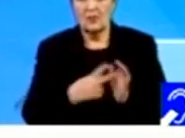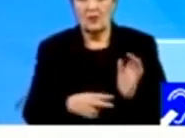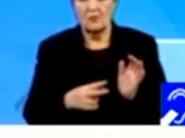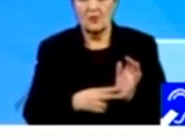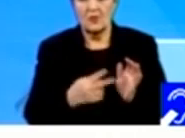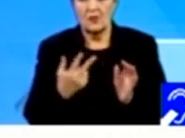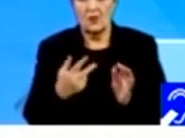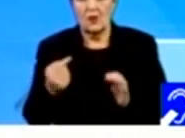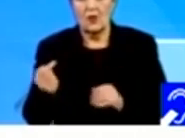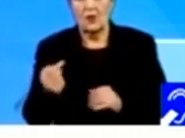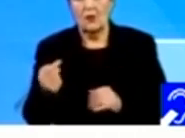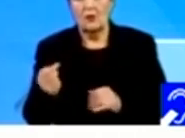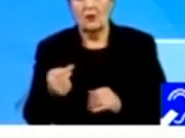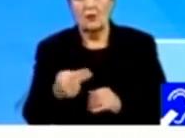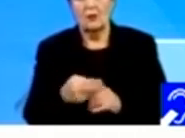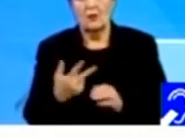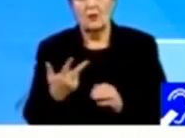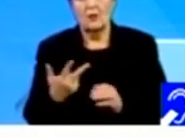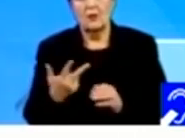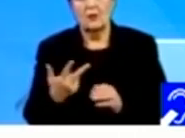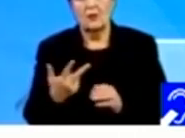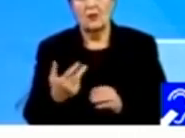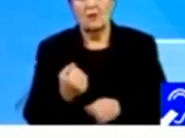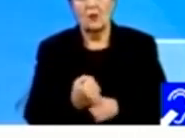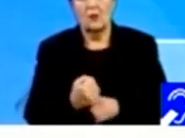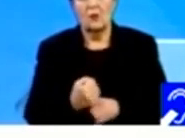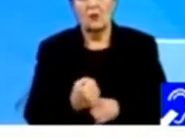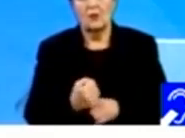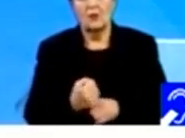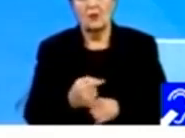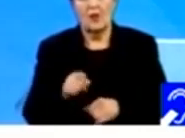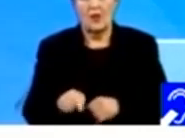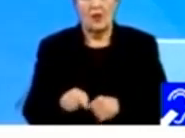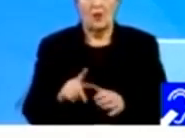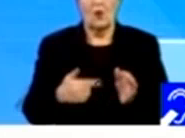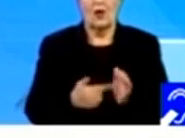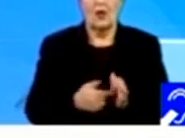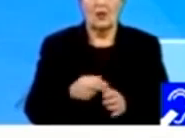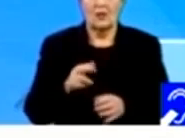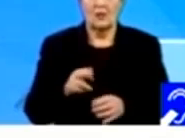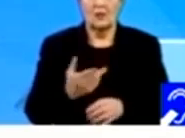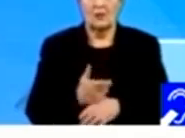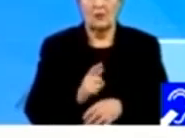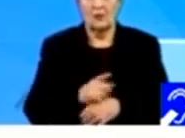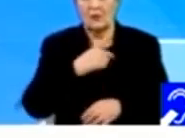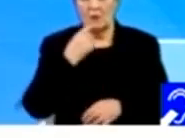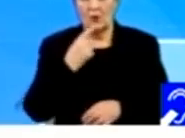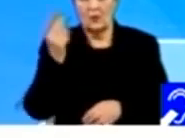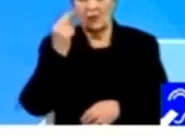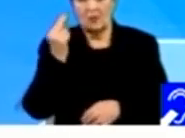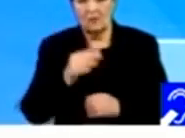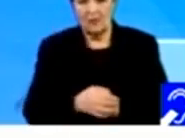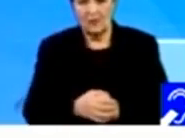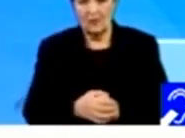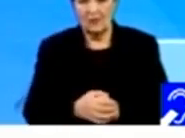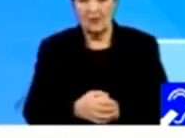în 1903, și a făcut din acest oraș o perlă. Și eu mi-aș dori foarte mult să învăț Arhitecția am